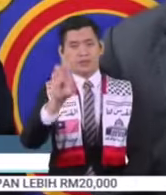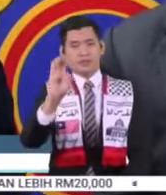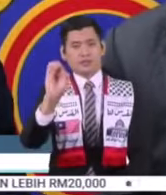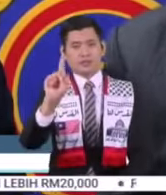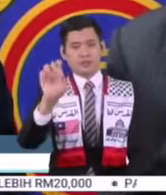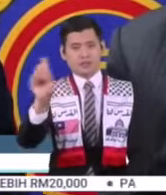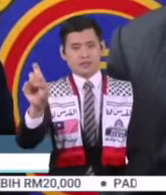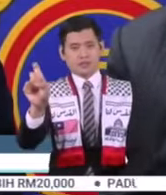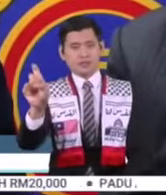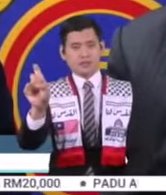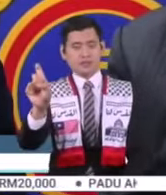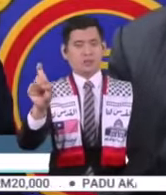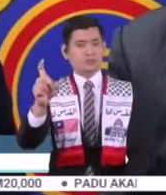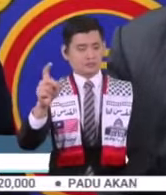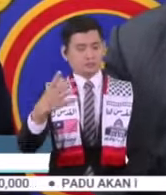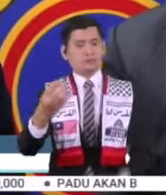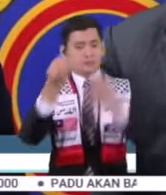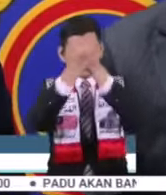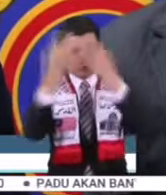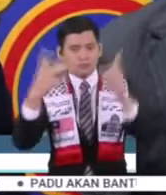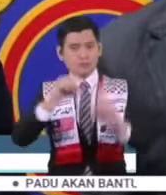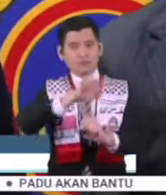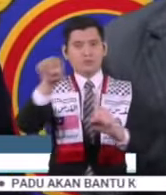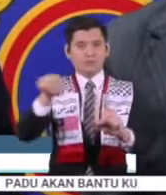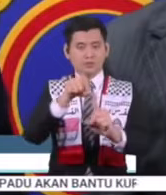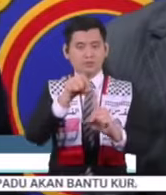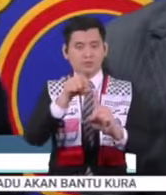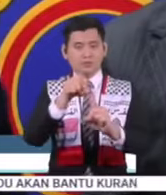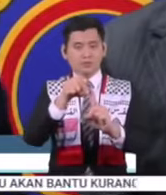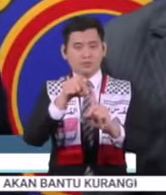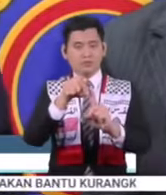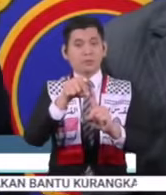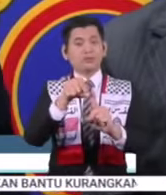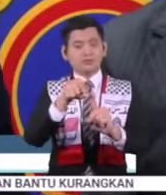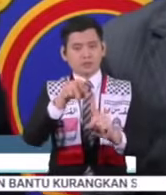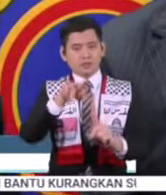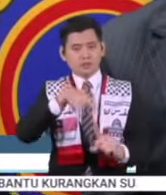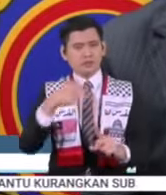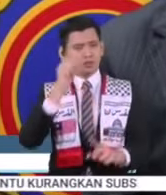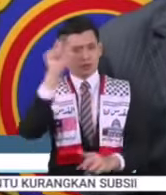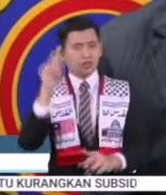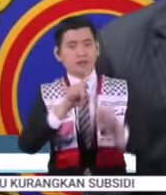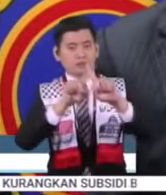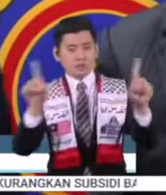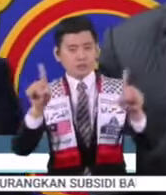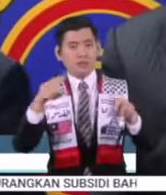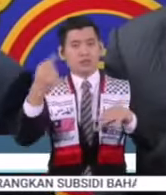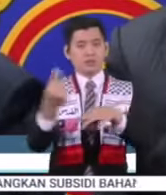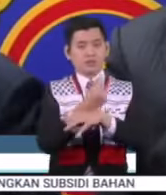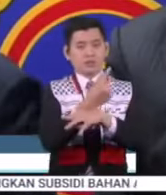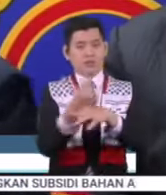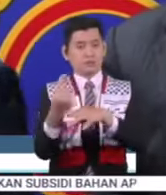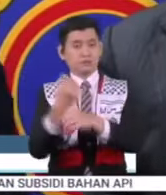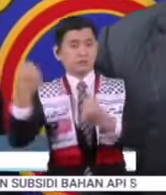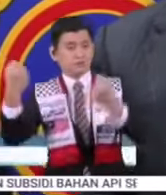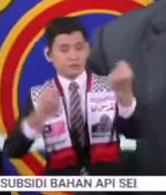ini yang mengatakan bahawa apabila mereka bukannya pemilik tetapi kadangkala mereka menggunakan kenderaan pemilik